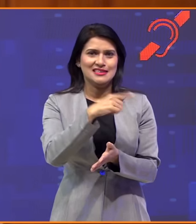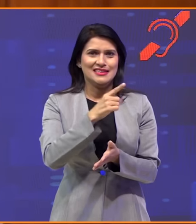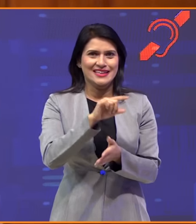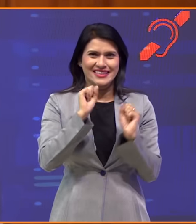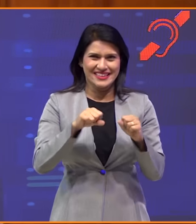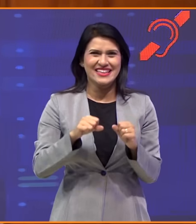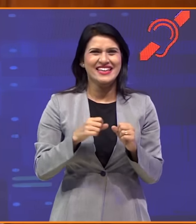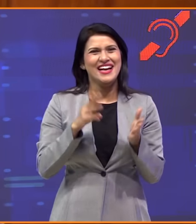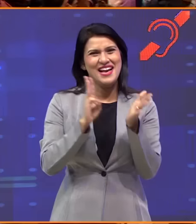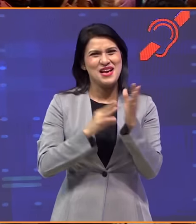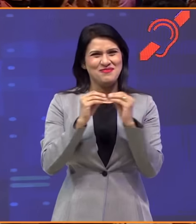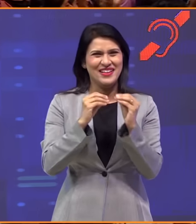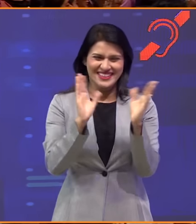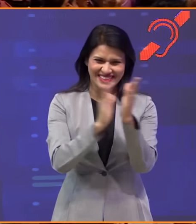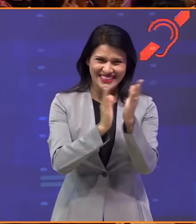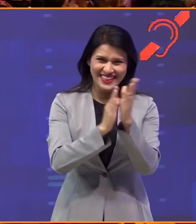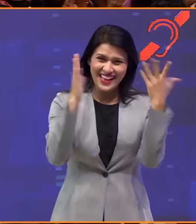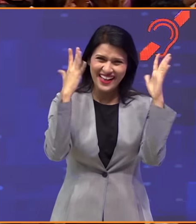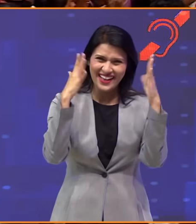थैंक यू ताली बजाइए